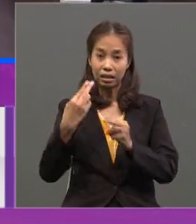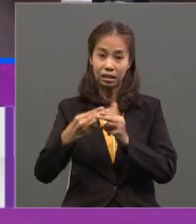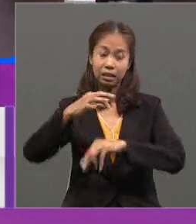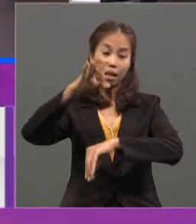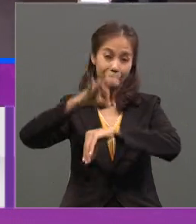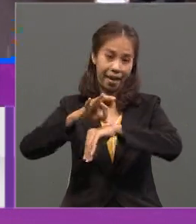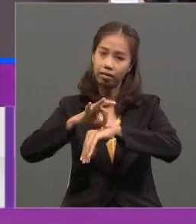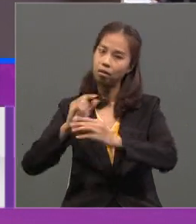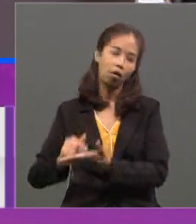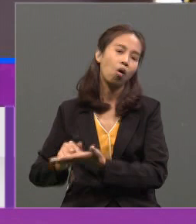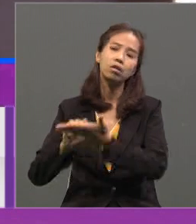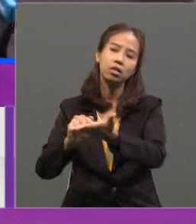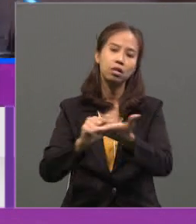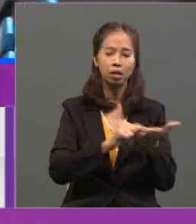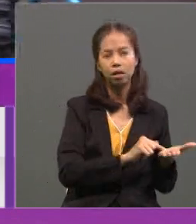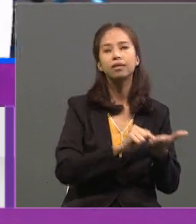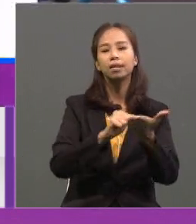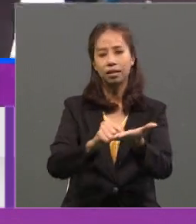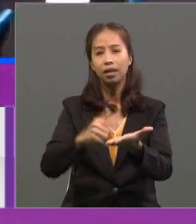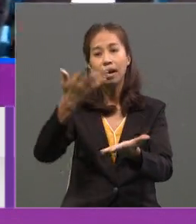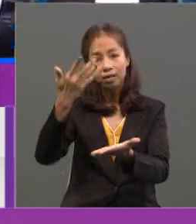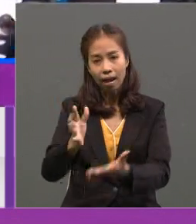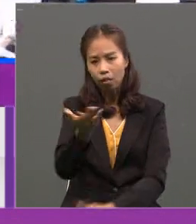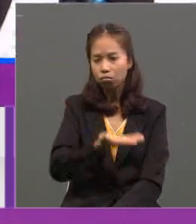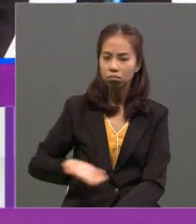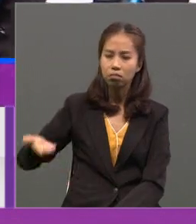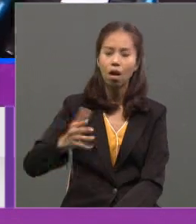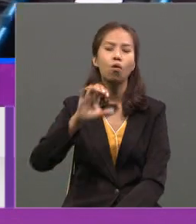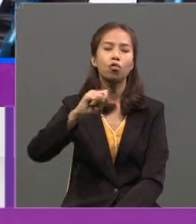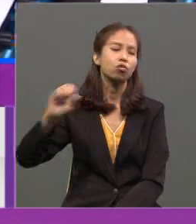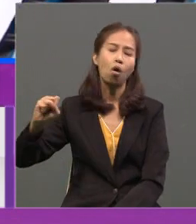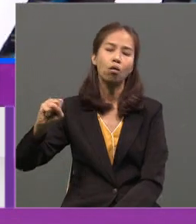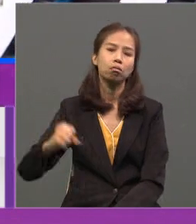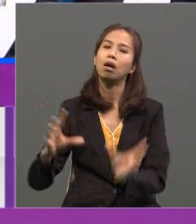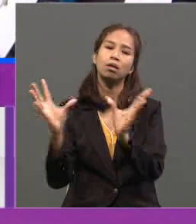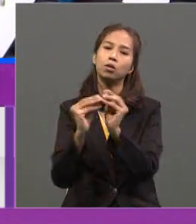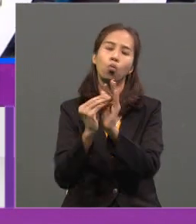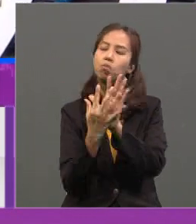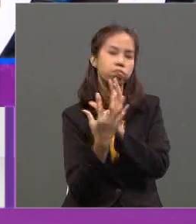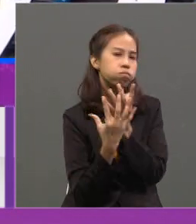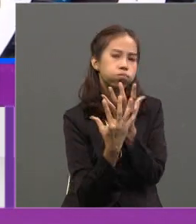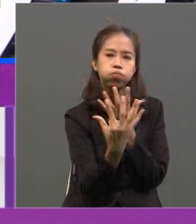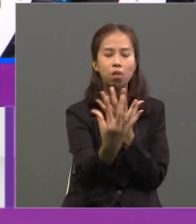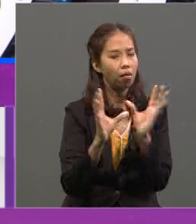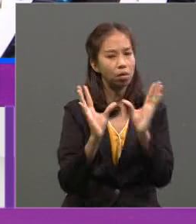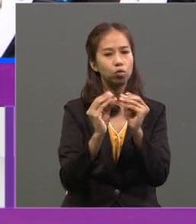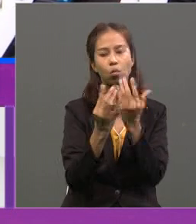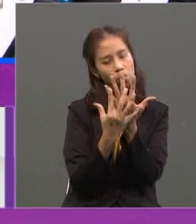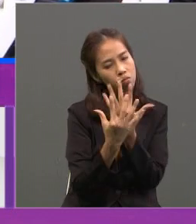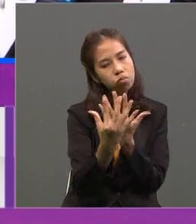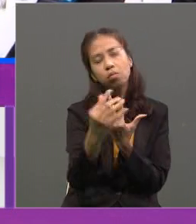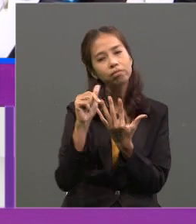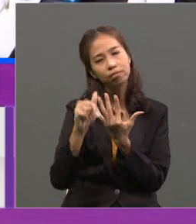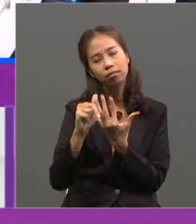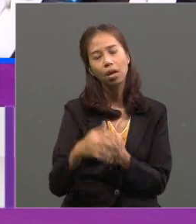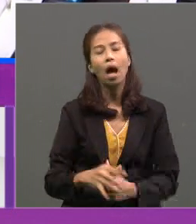โดยให้สมา garden สภาวุ baldol แตล ant constantlyตอนนจะอยส Jackieแงสรทา milligrams่ได้ส